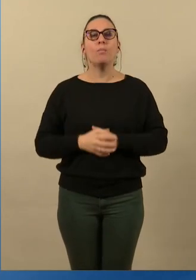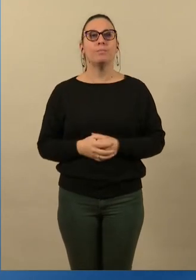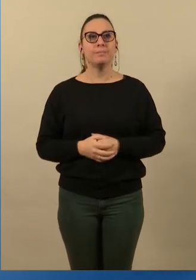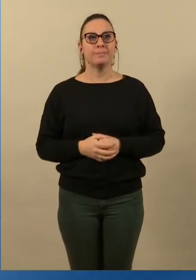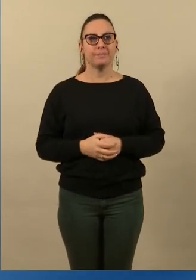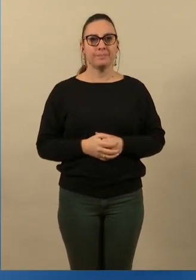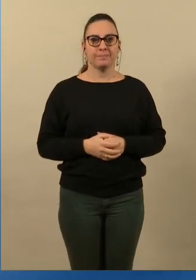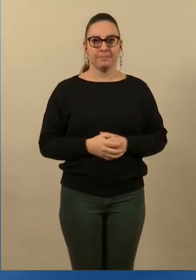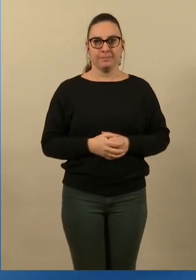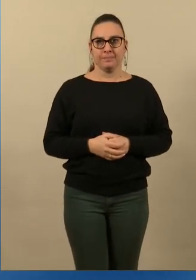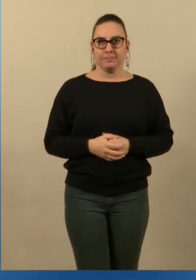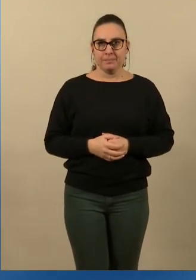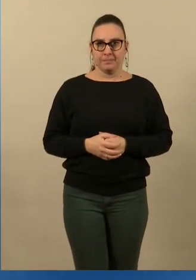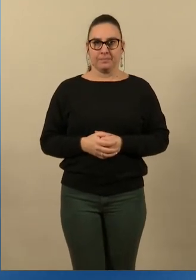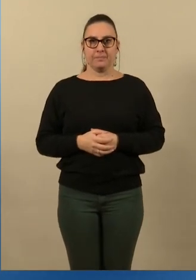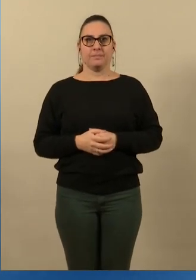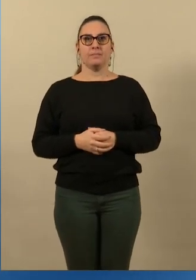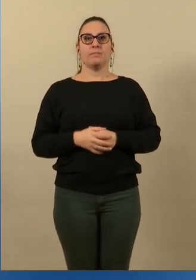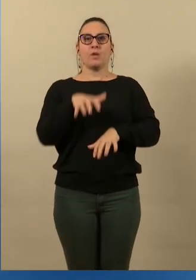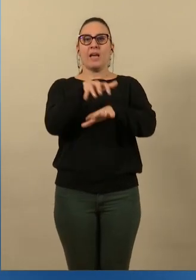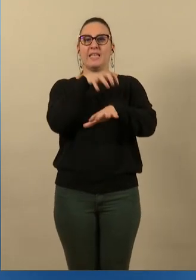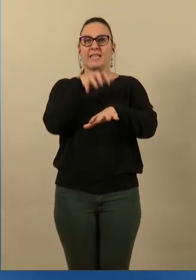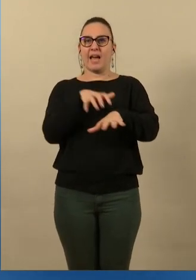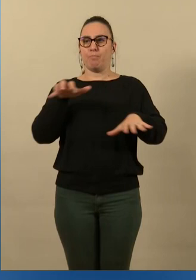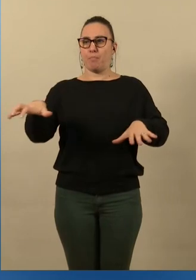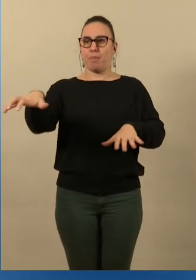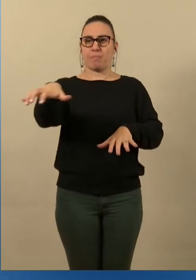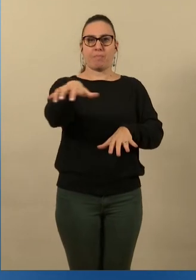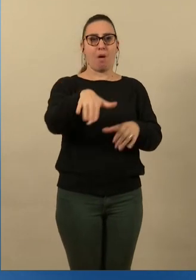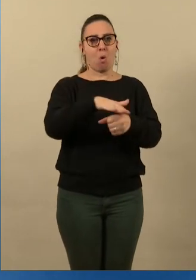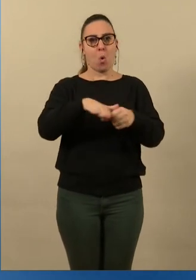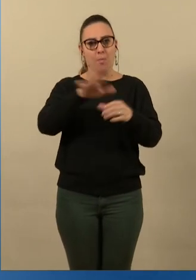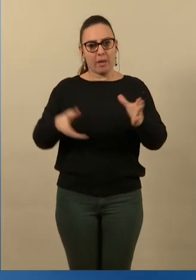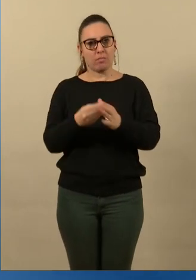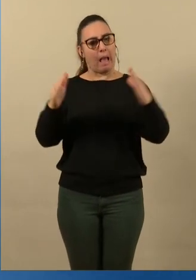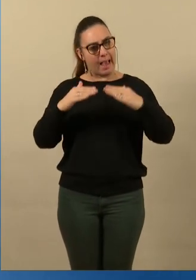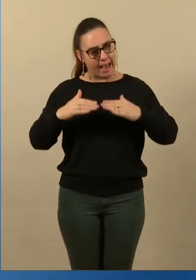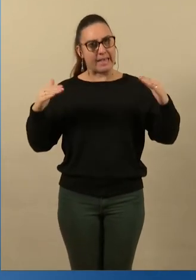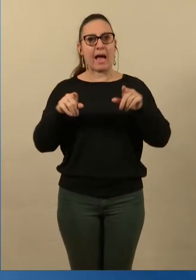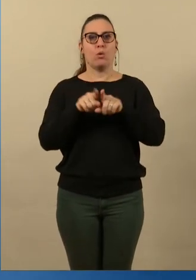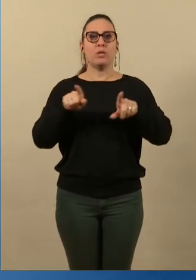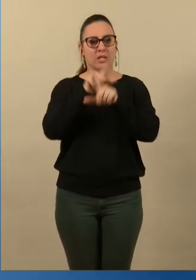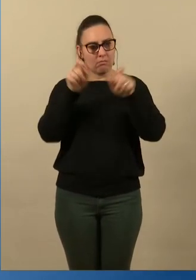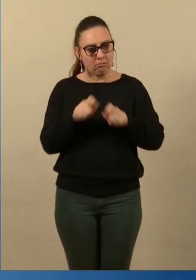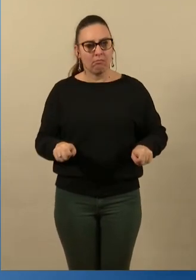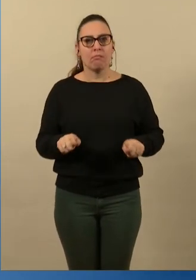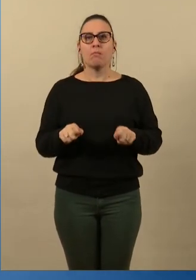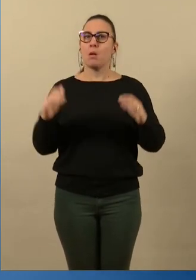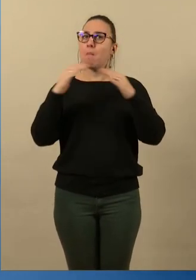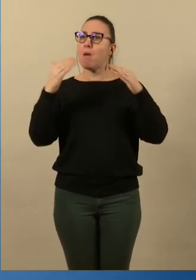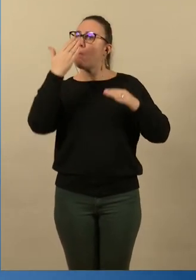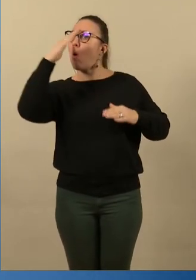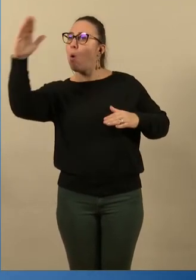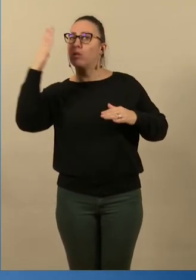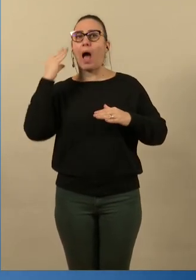présenté que tous les sites iseris soient pris en compte avec équité et au même titre que ceux des autres